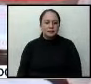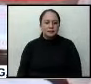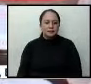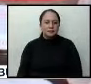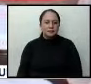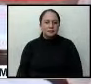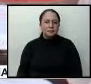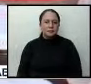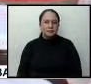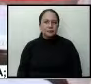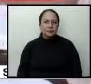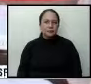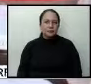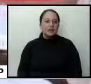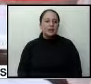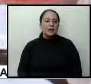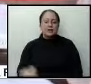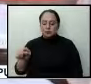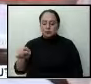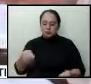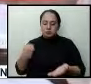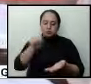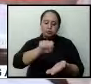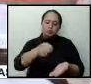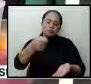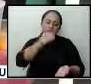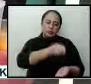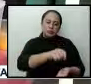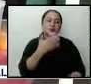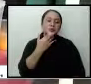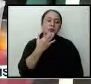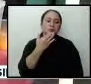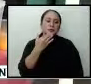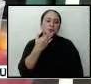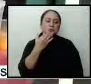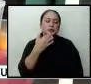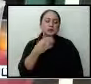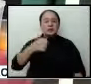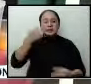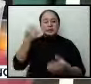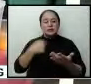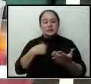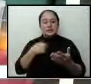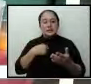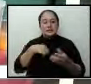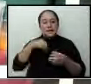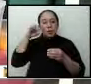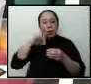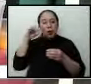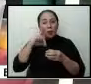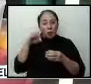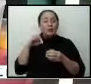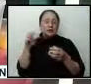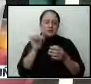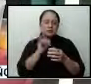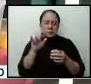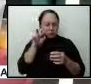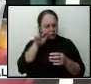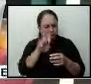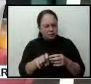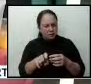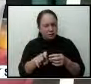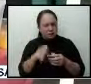Isang taka lang ng asukal ang inilalagay noon sa tindang halo-halo ni Jefferson. Pero nang mapansin ang pagbaba ng presyo